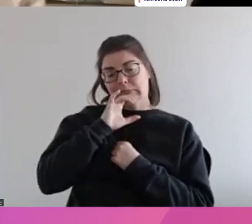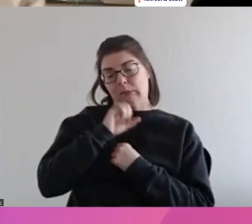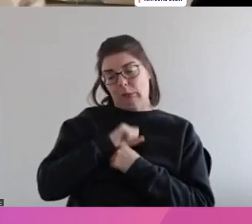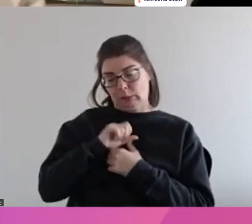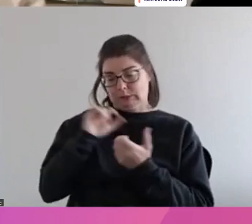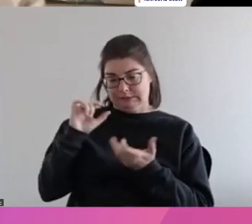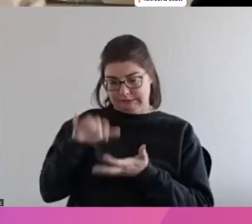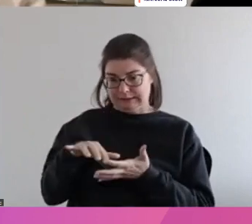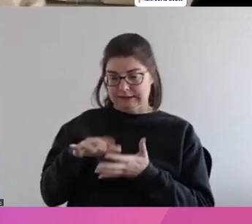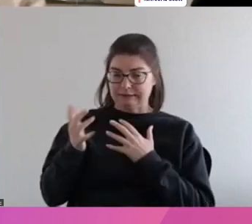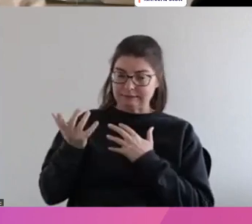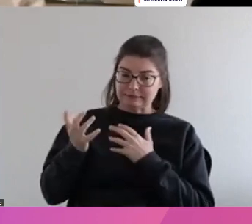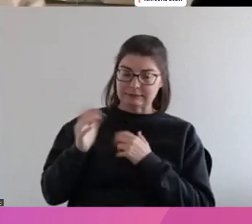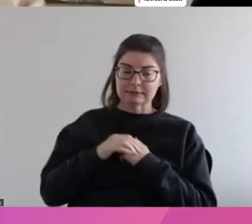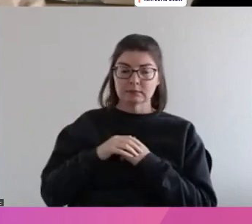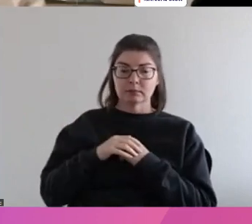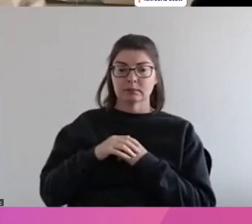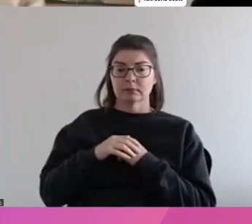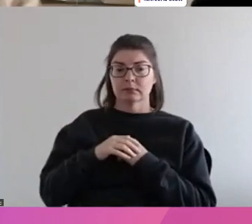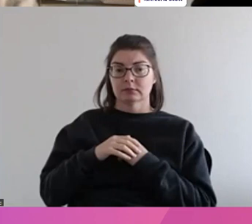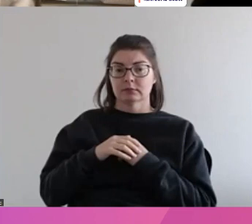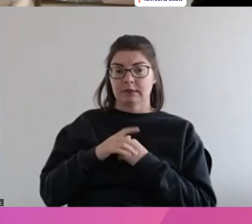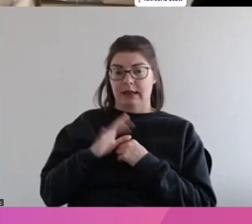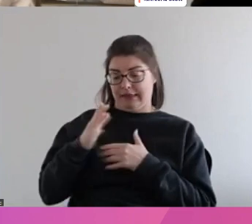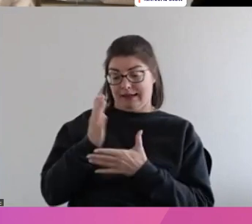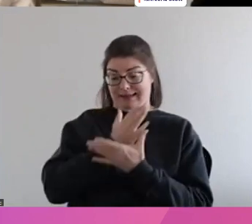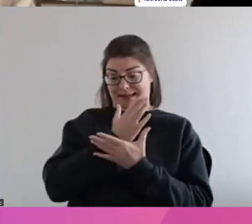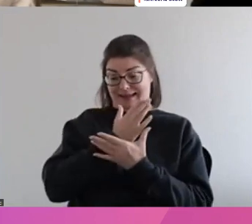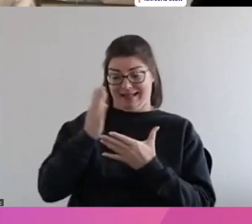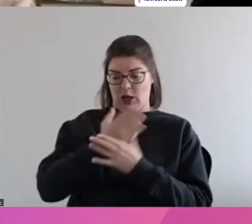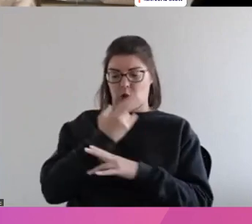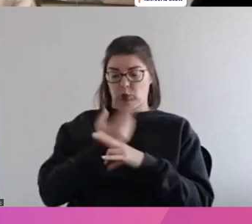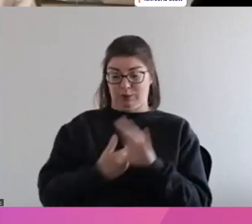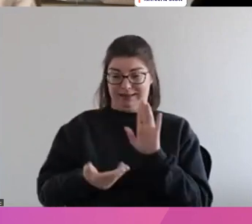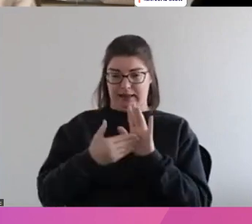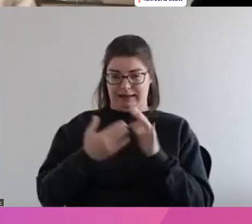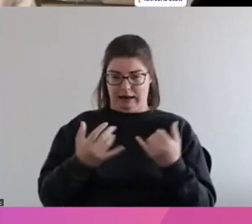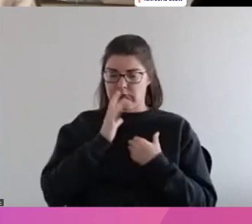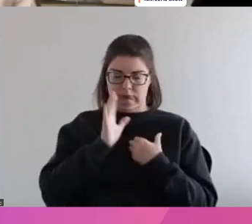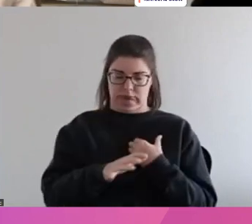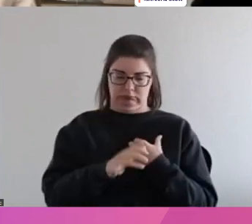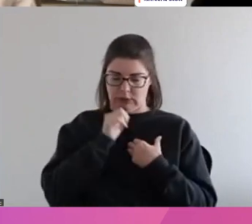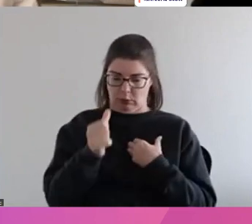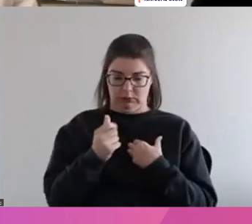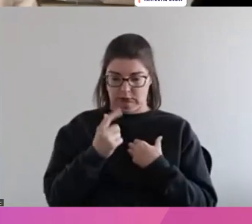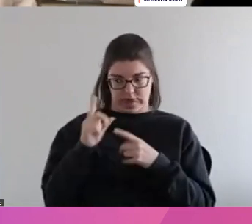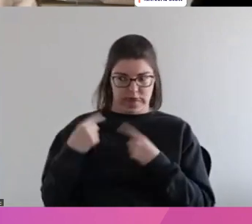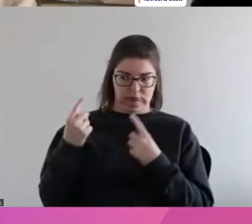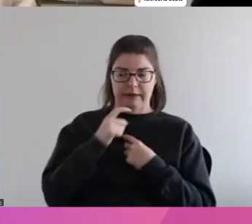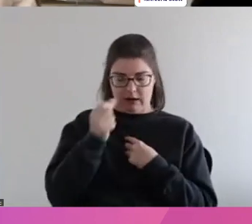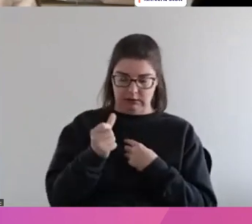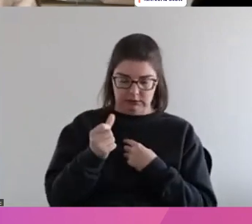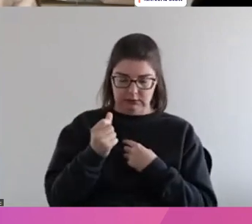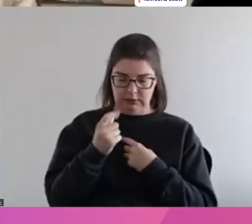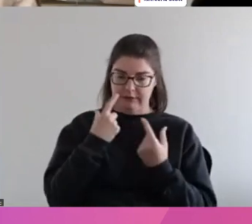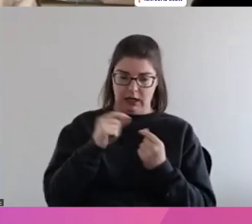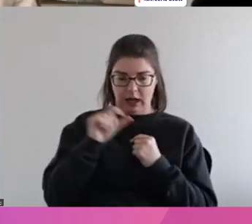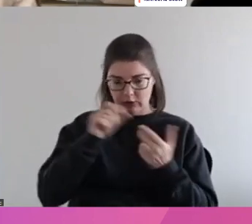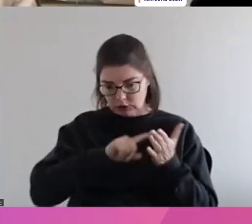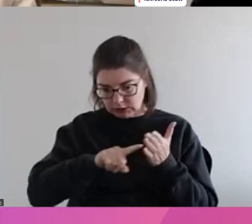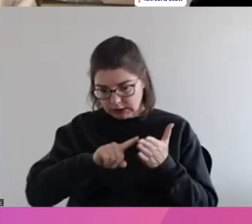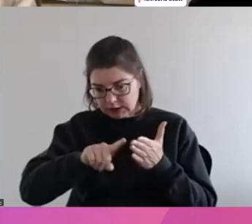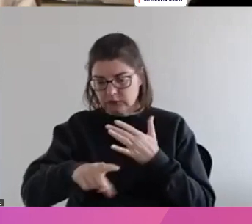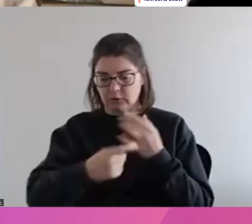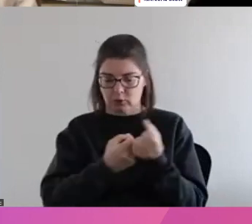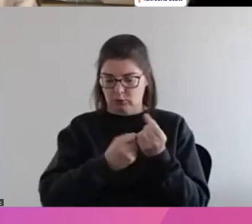donc une ancienne étude. Je n'utiliserai pas cette étude avec cette échelle à